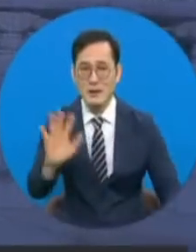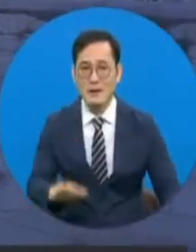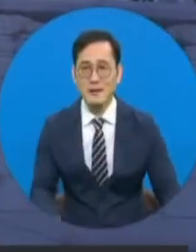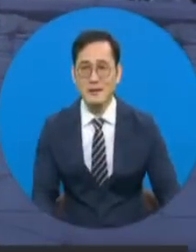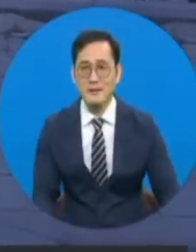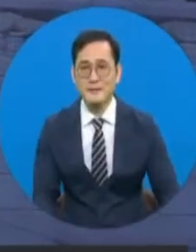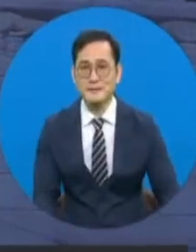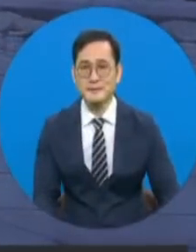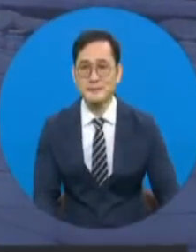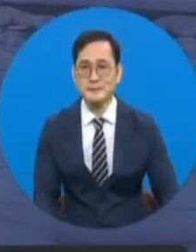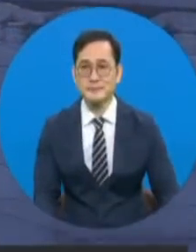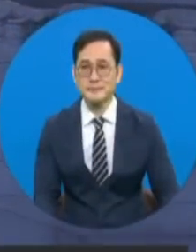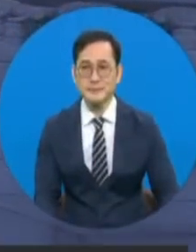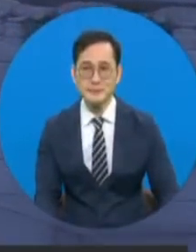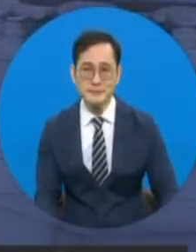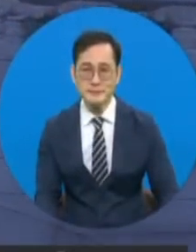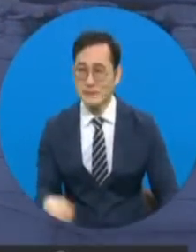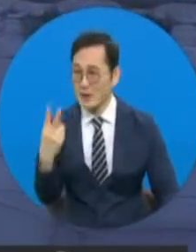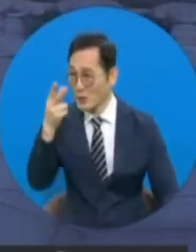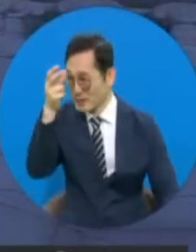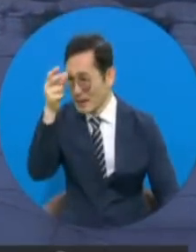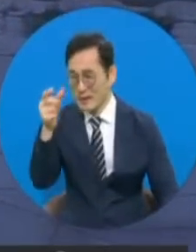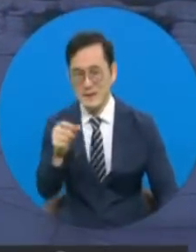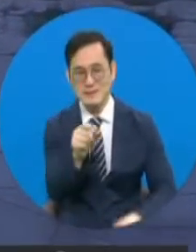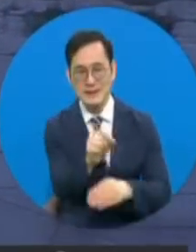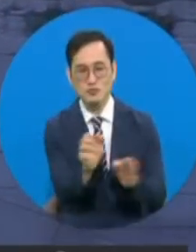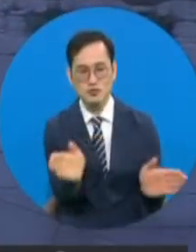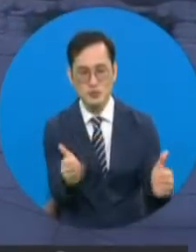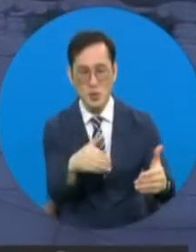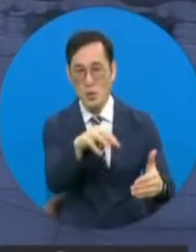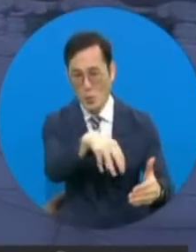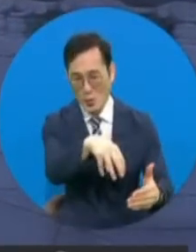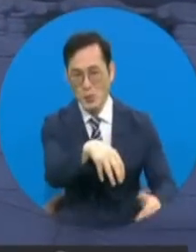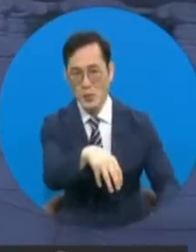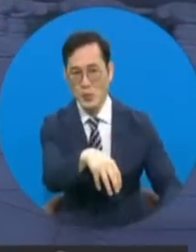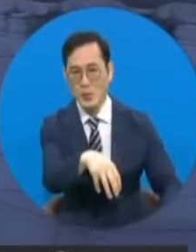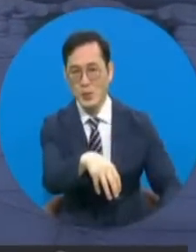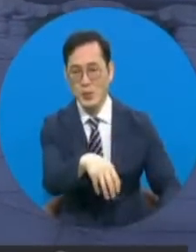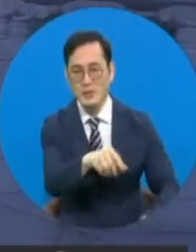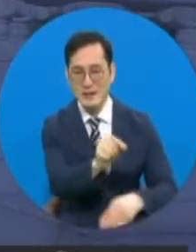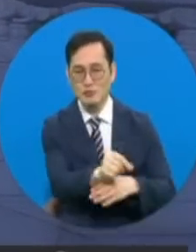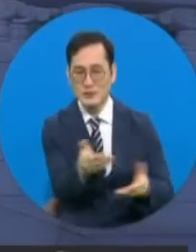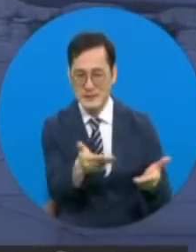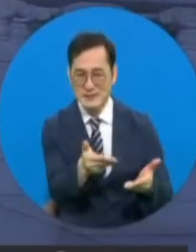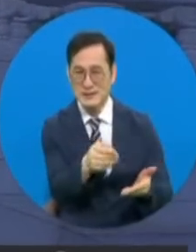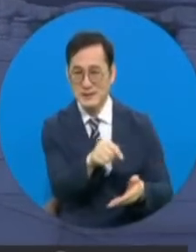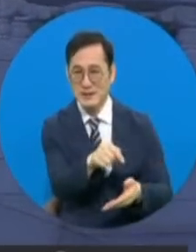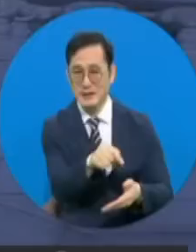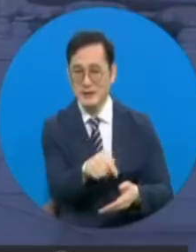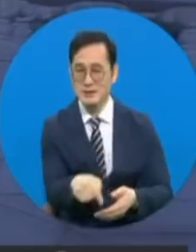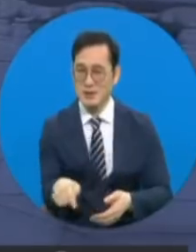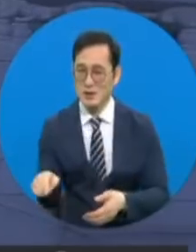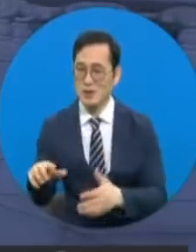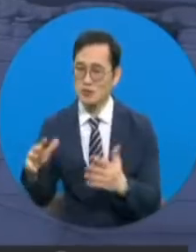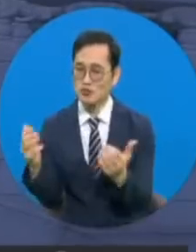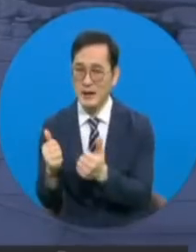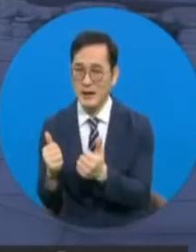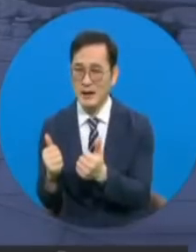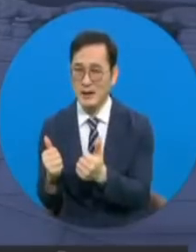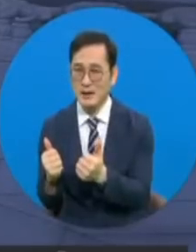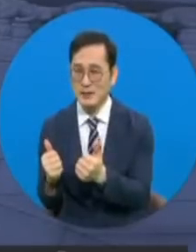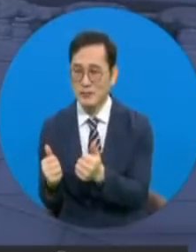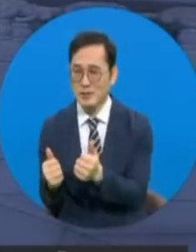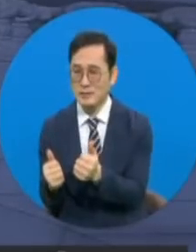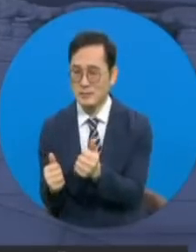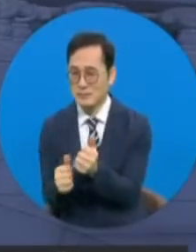김광삼 변호사님 일단 검찰 입장에서는 사무처에 협조해 줄 걸 부탁했어요 의욕을 받고 있는 의원과 보좌관들의 국회 출입 기록을 좀